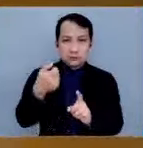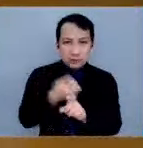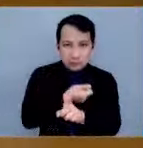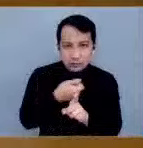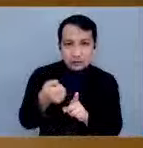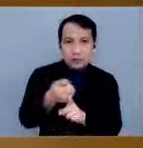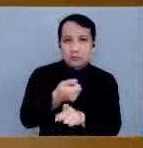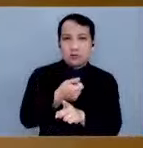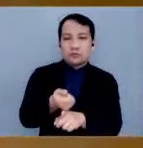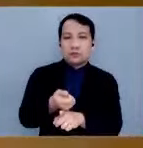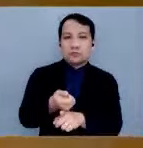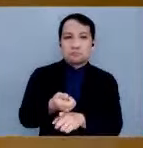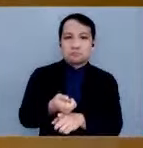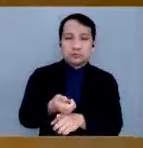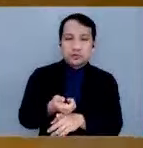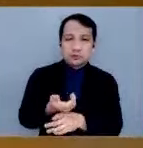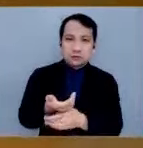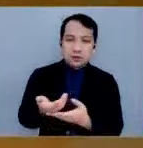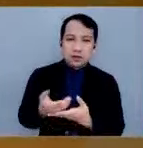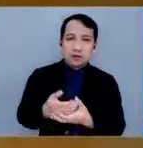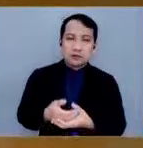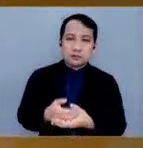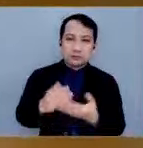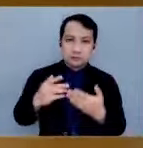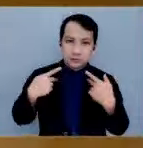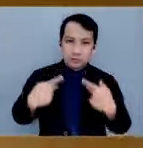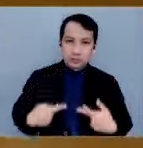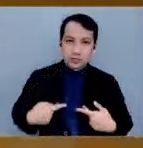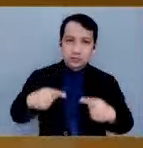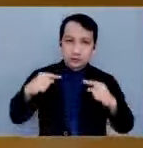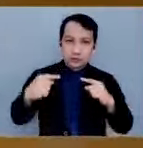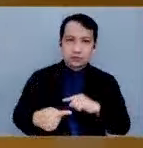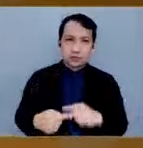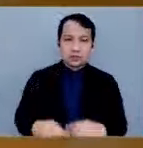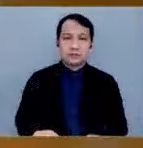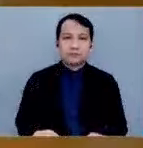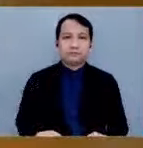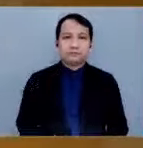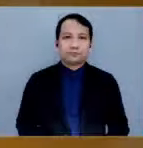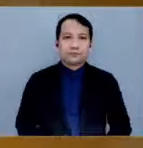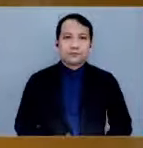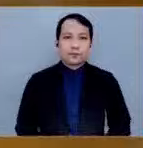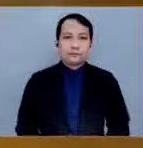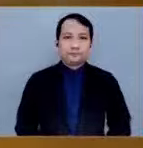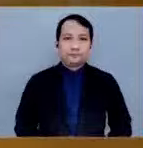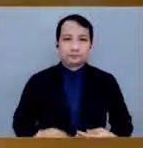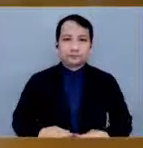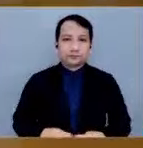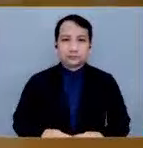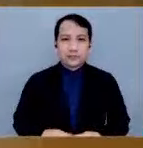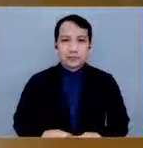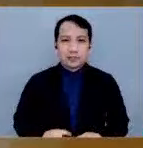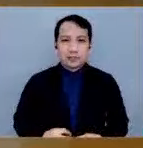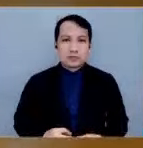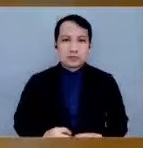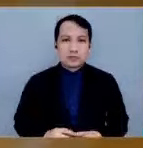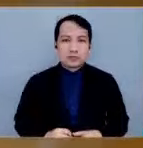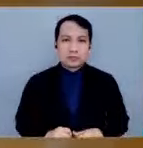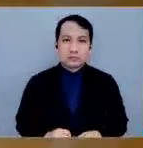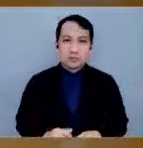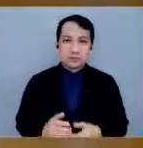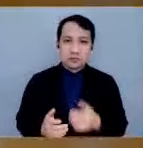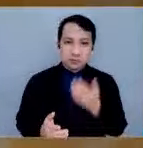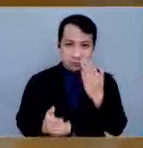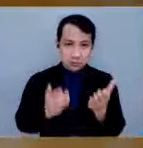mga abuso, physical injury. So, swerte naman nung pagpunta natin doon,